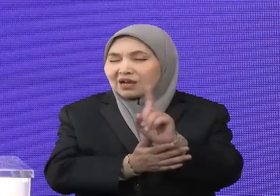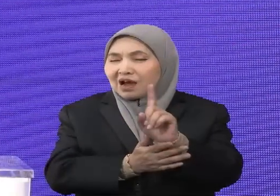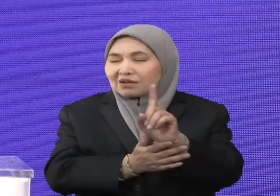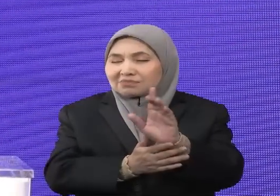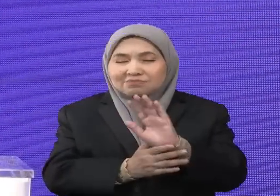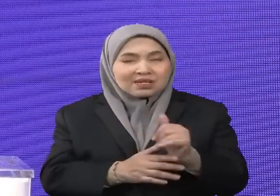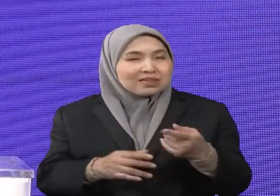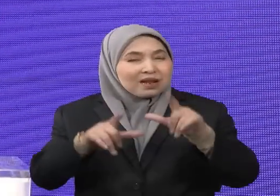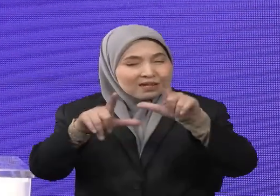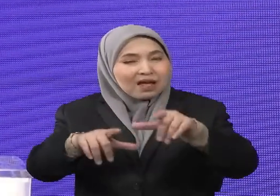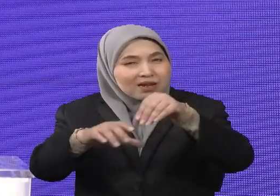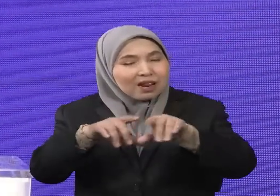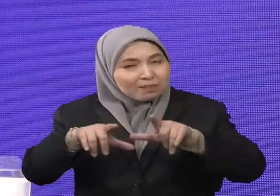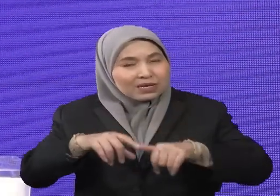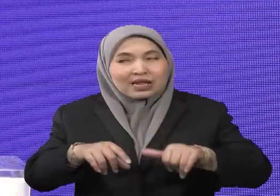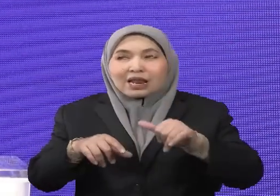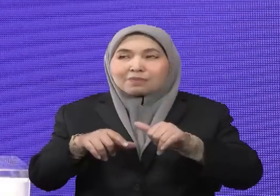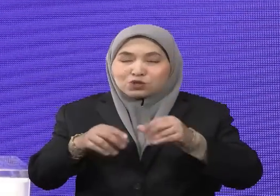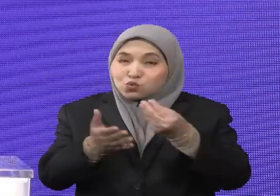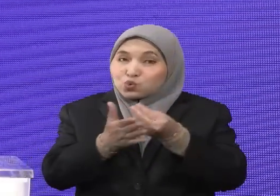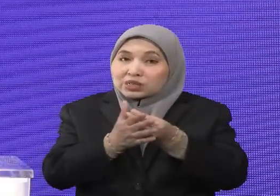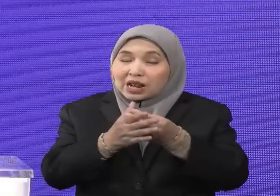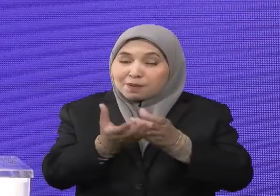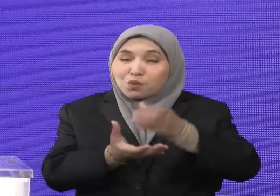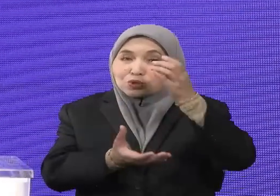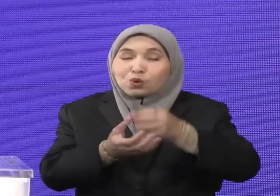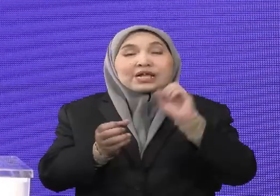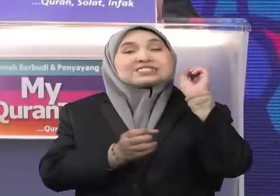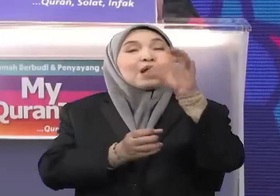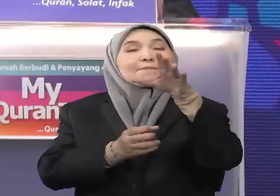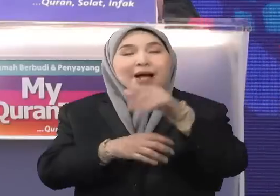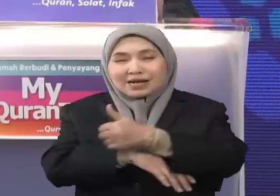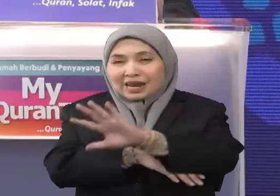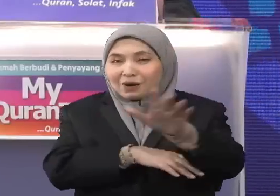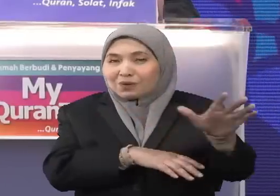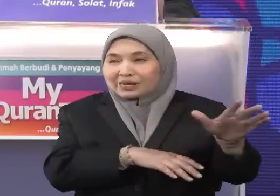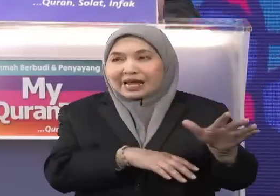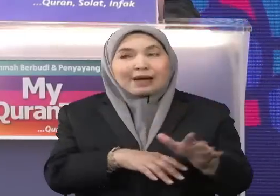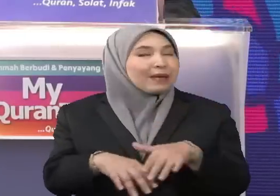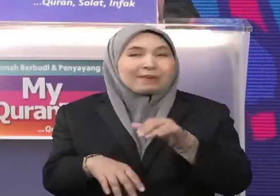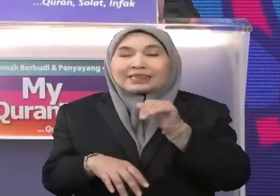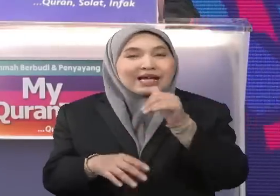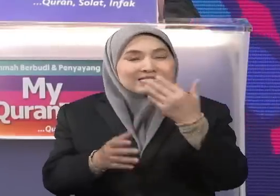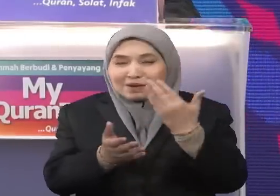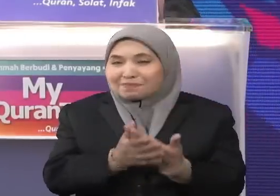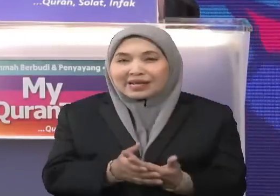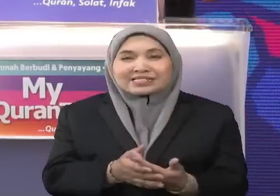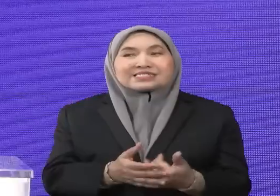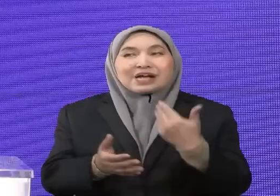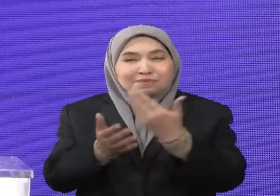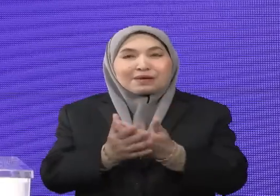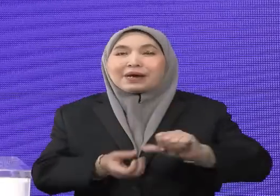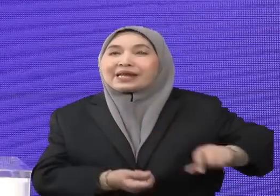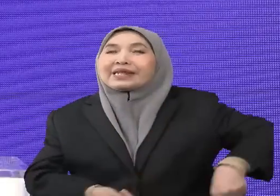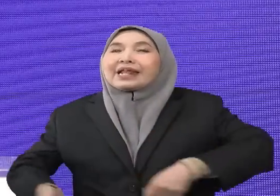buat letakkan di dalam apa duit dalam botol campak ke laut Jawanya memang tak sampai nah memang tak sampai-sampai Kak